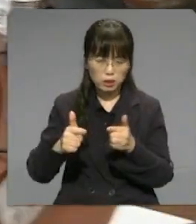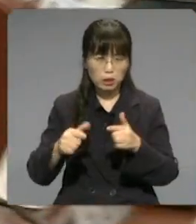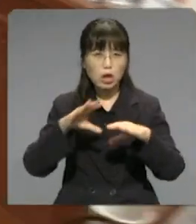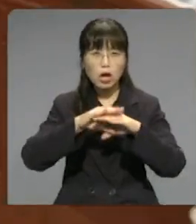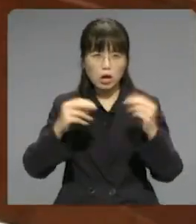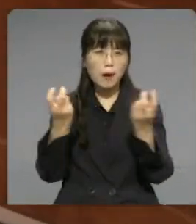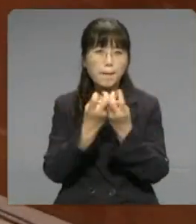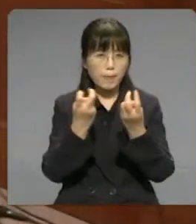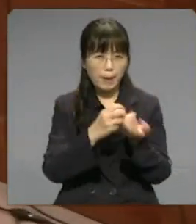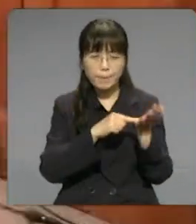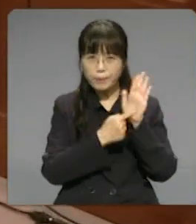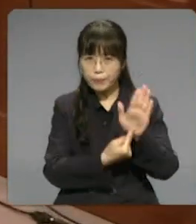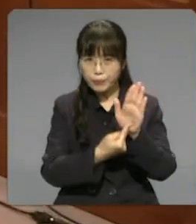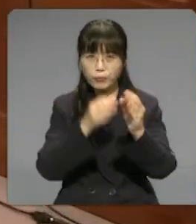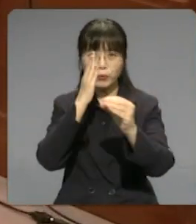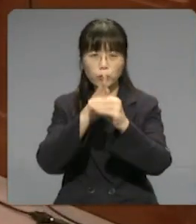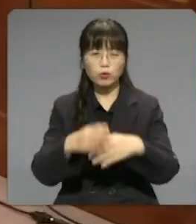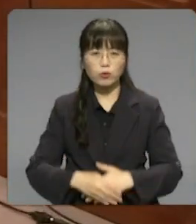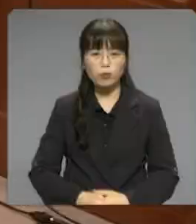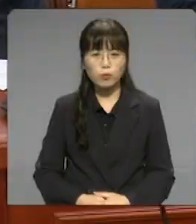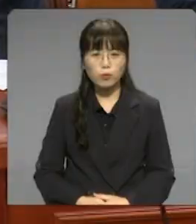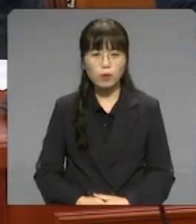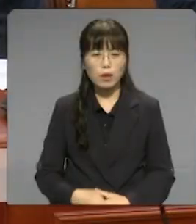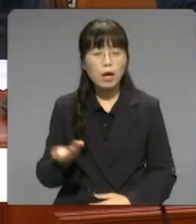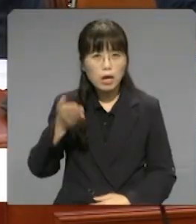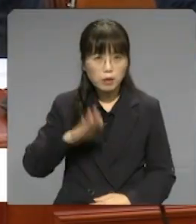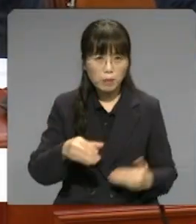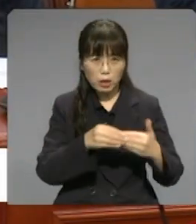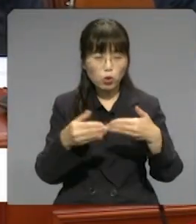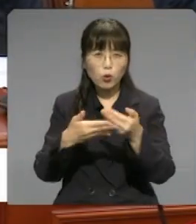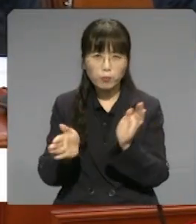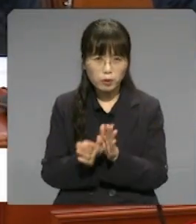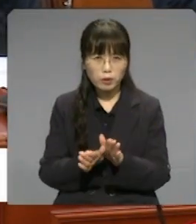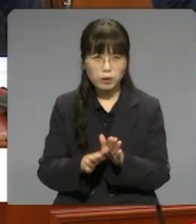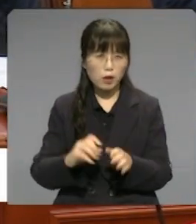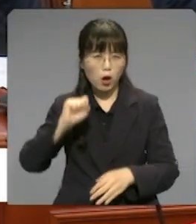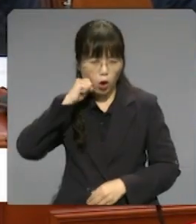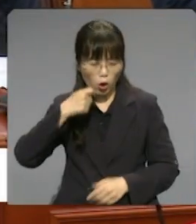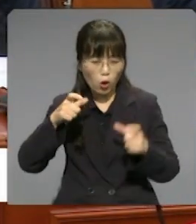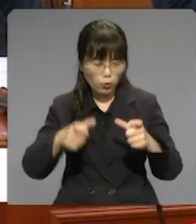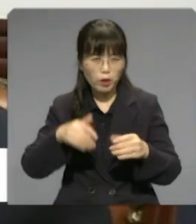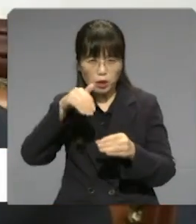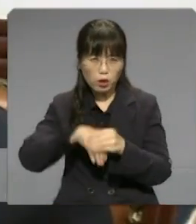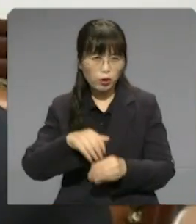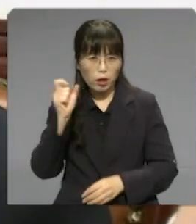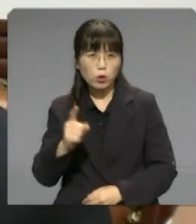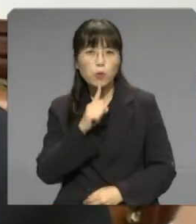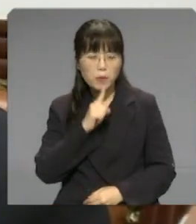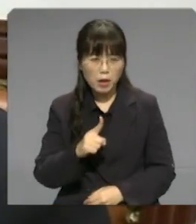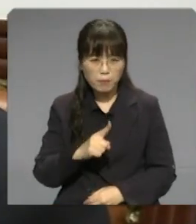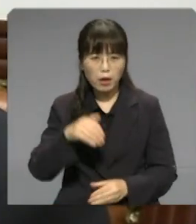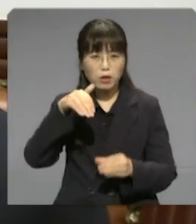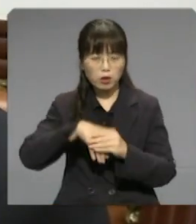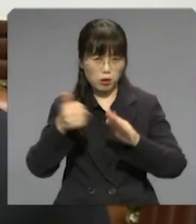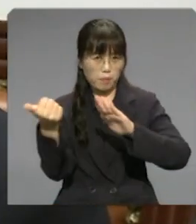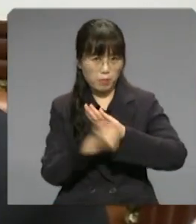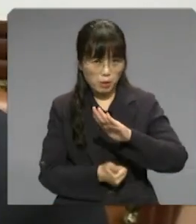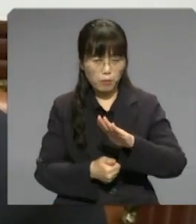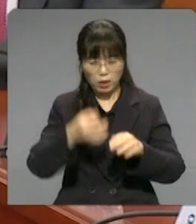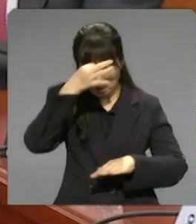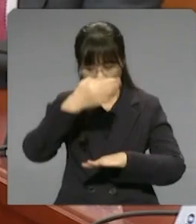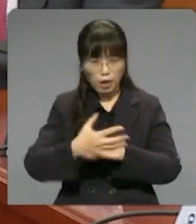방안이 쏟아져 나오고 있습니다. 하지만 지도부는 험지에서 치른 선거임을 강조하며 선거 패배에 대한